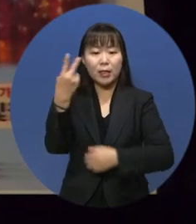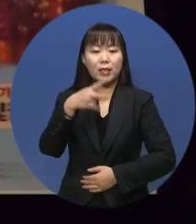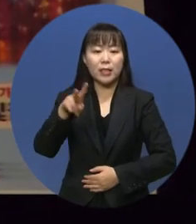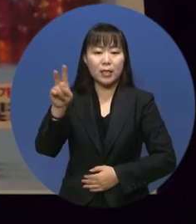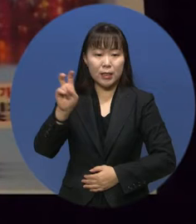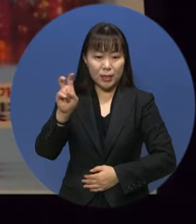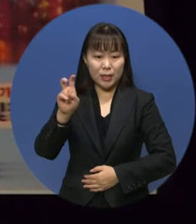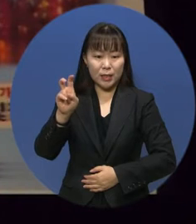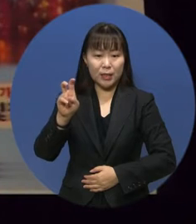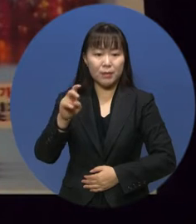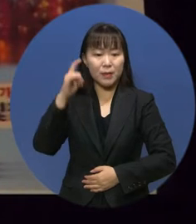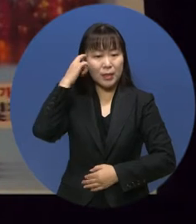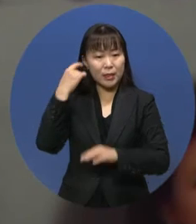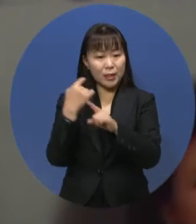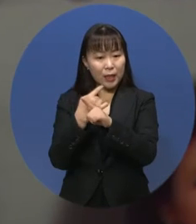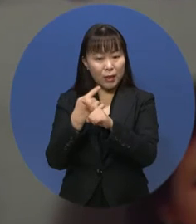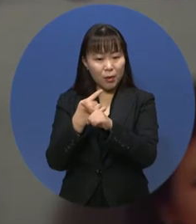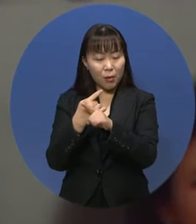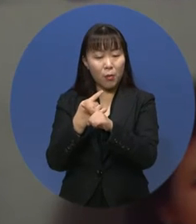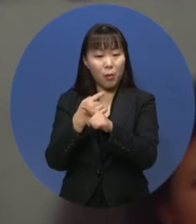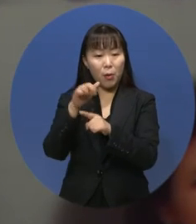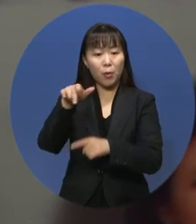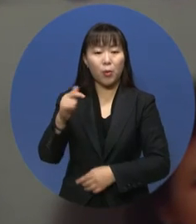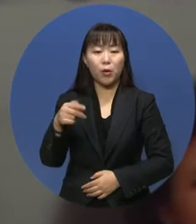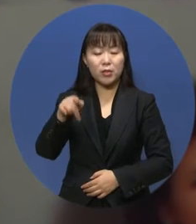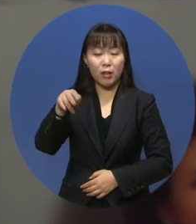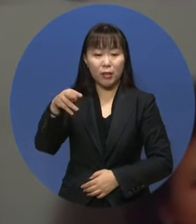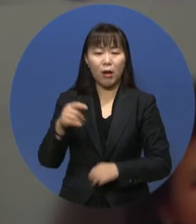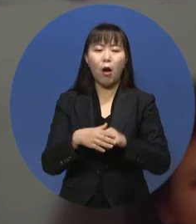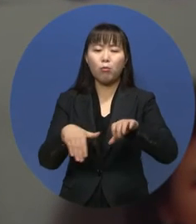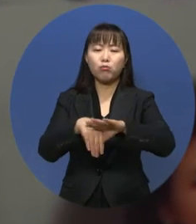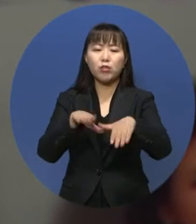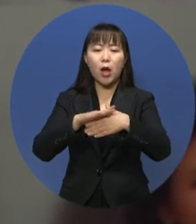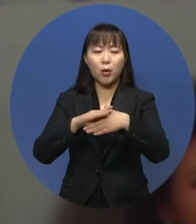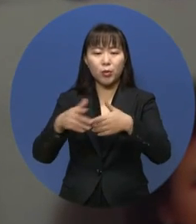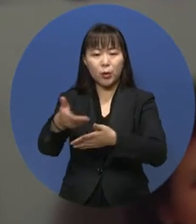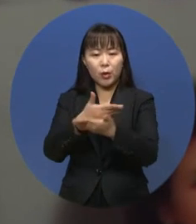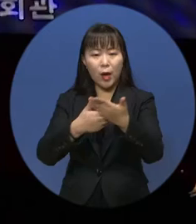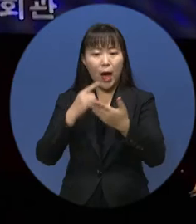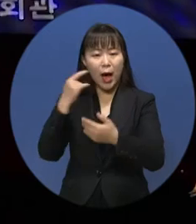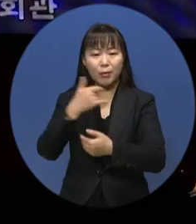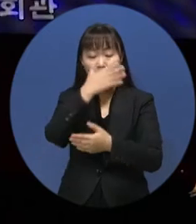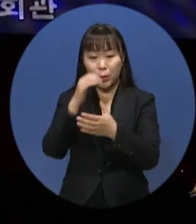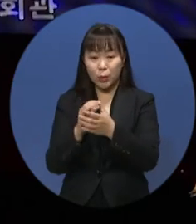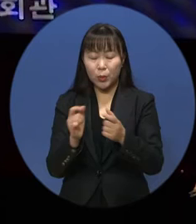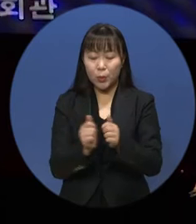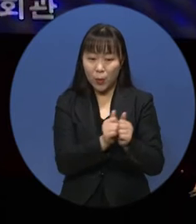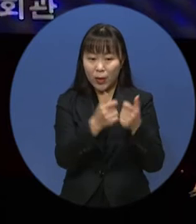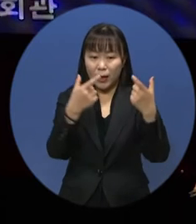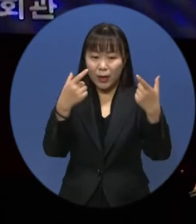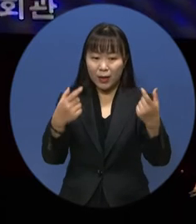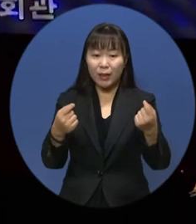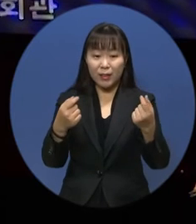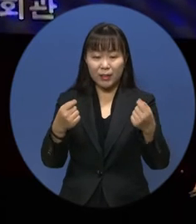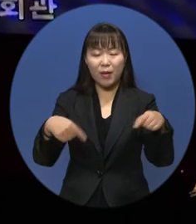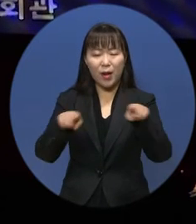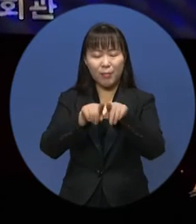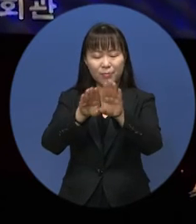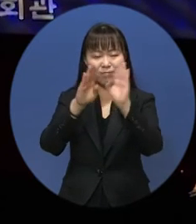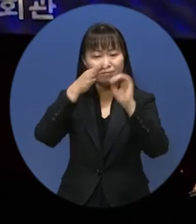장애인 인식개선 콘서트가 문화로 소통하는 아름다운 동행이라는 주제로 충청남도 문예회관에서